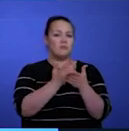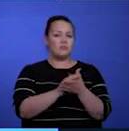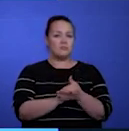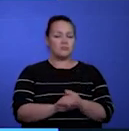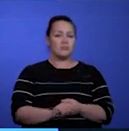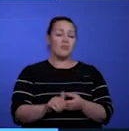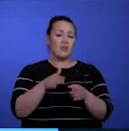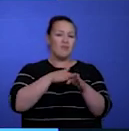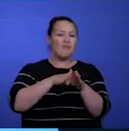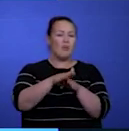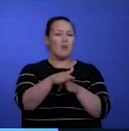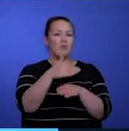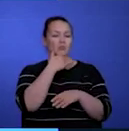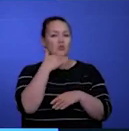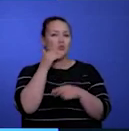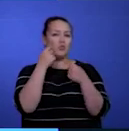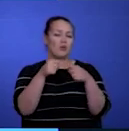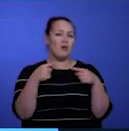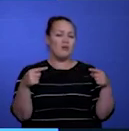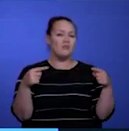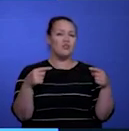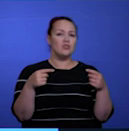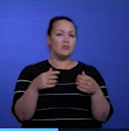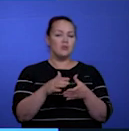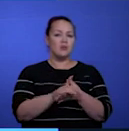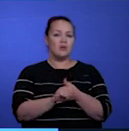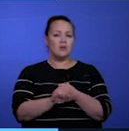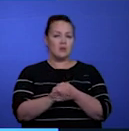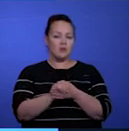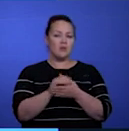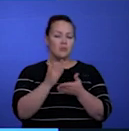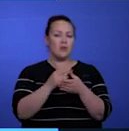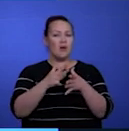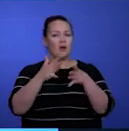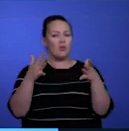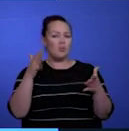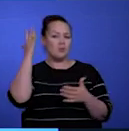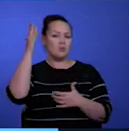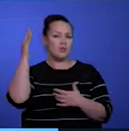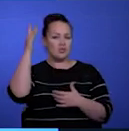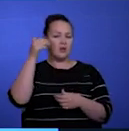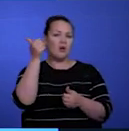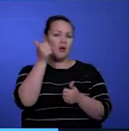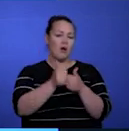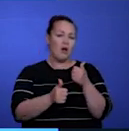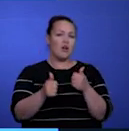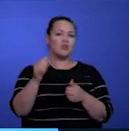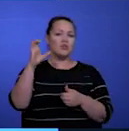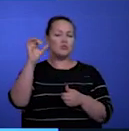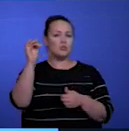выполняют множество различных функций и имеют огромное значение каждый суффикс